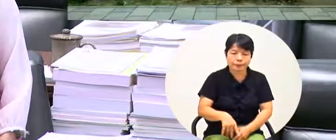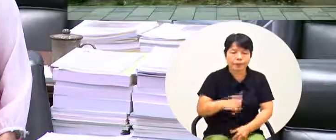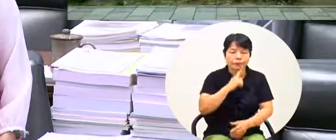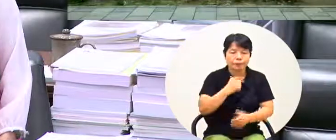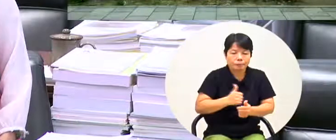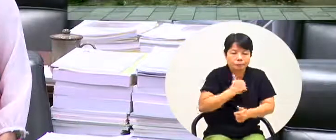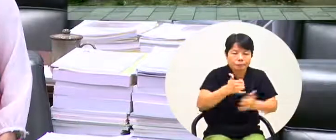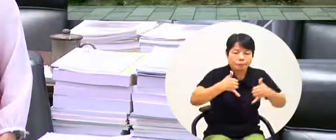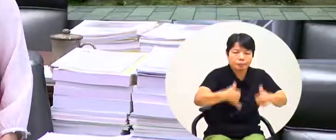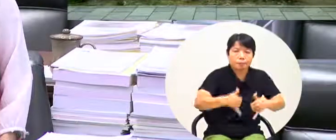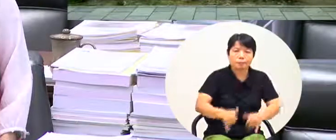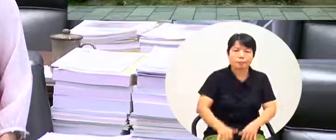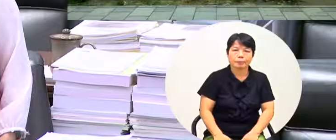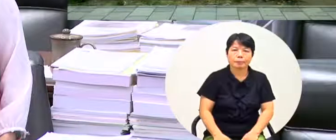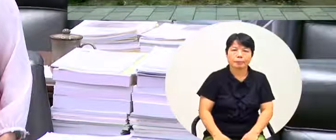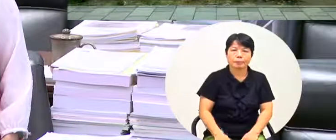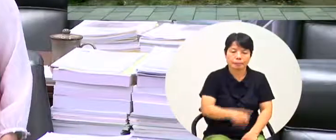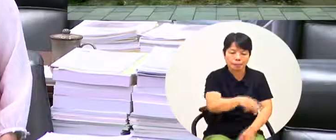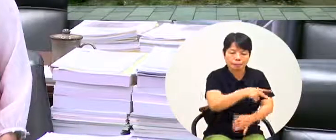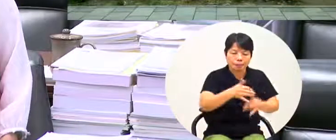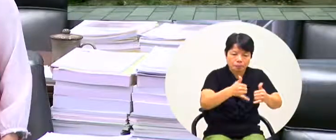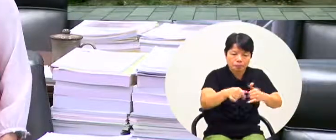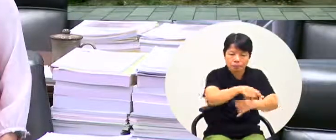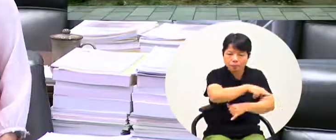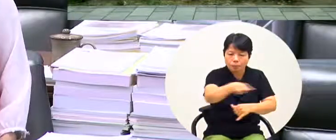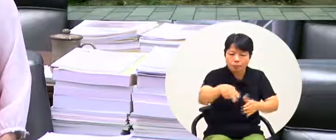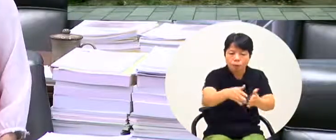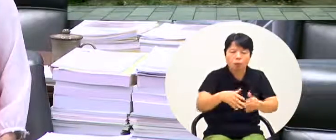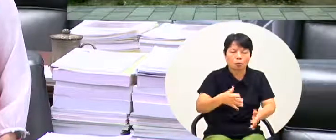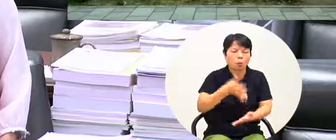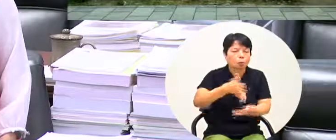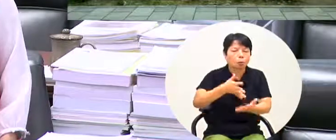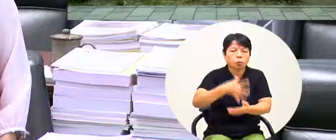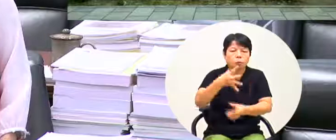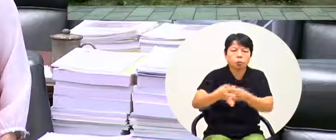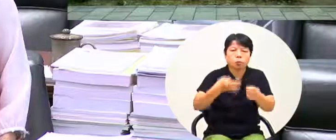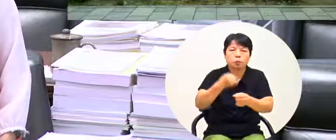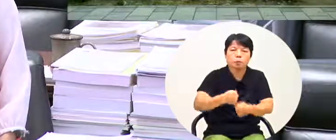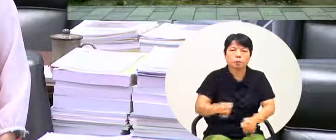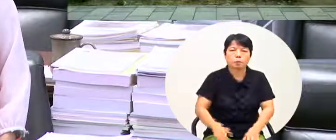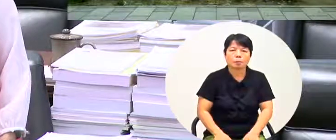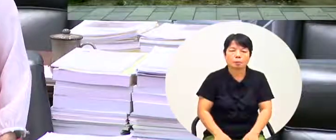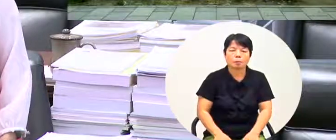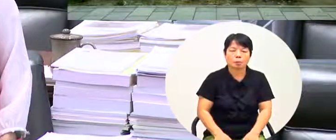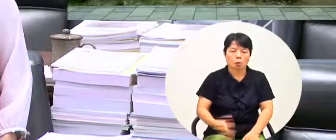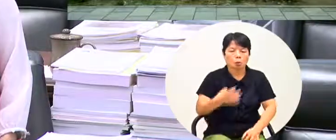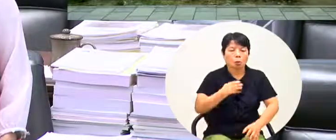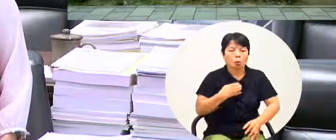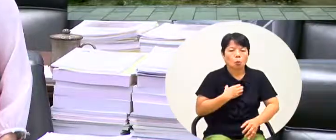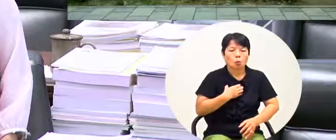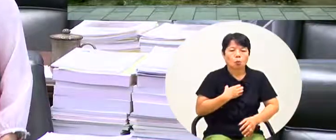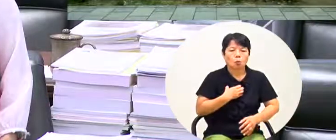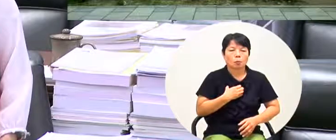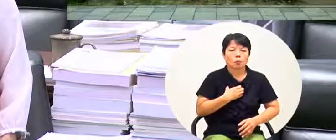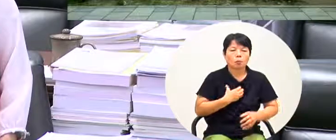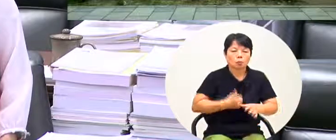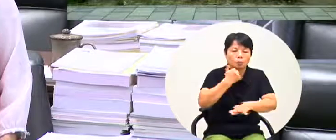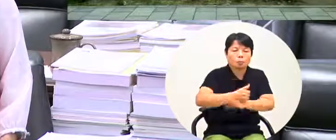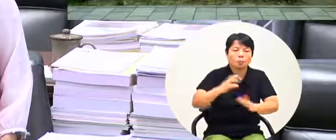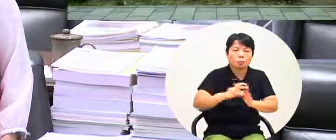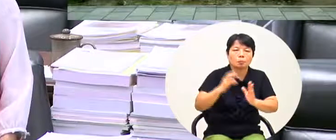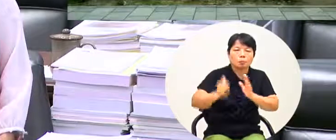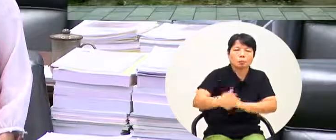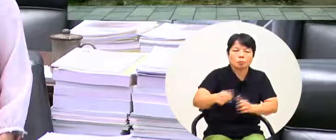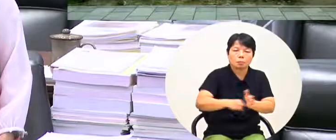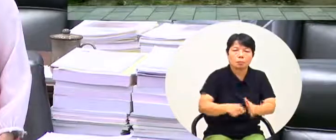经讲了好几年了，在吴鸿谋当局长的时候讲到现在，这一块每次我要是去咨询完